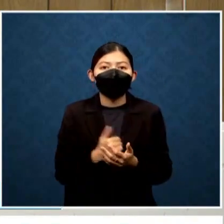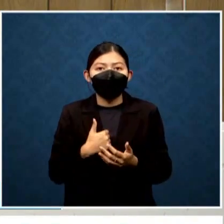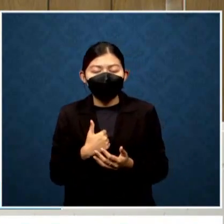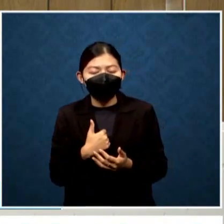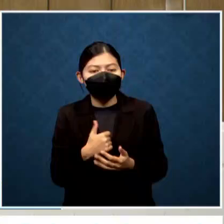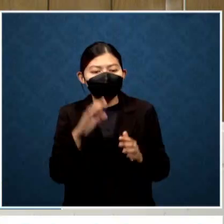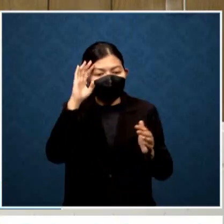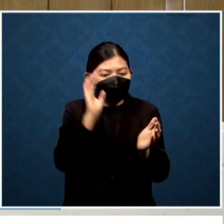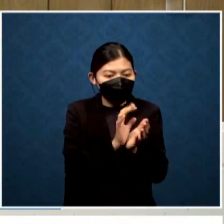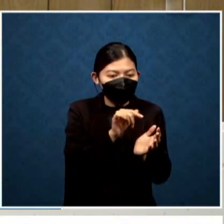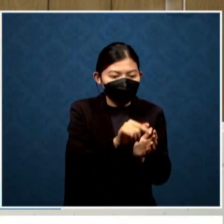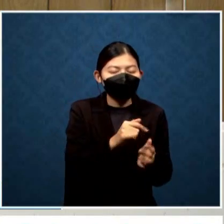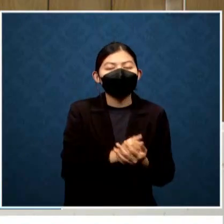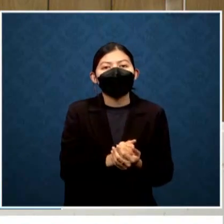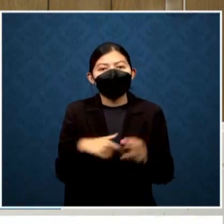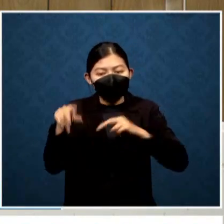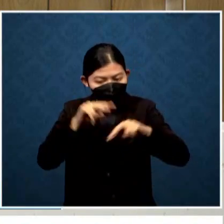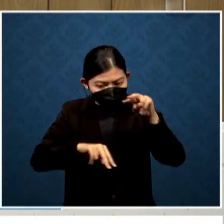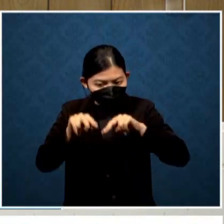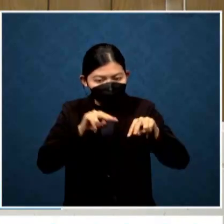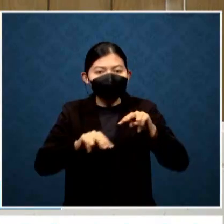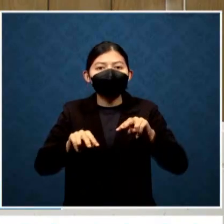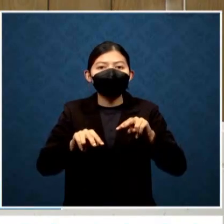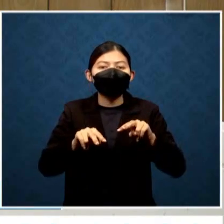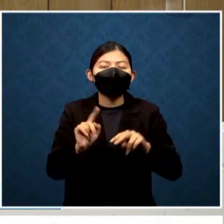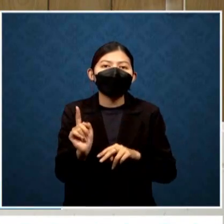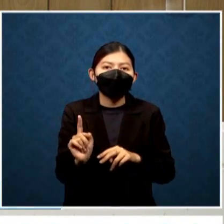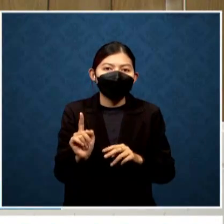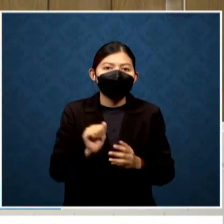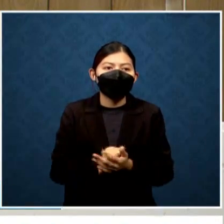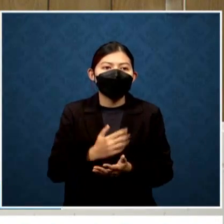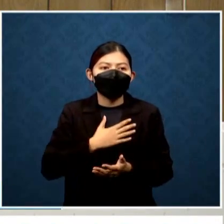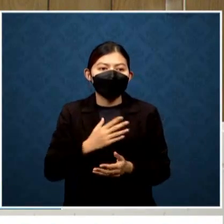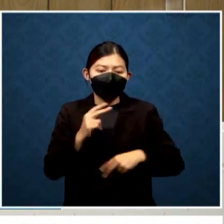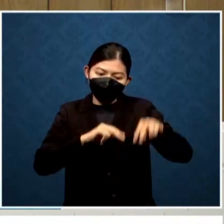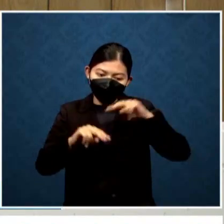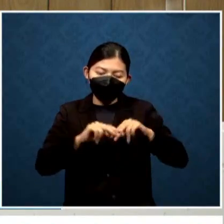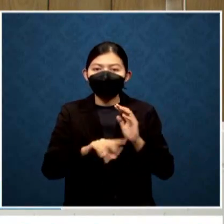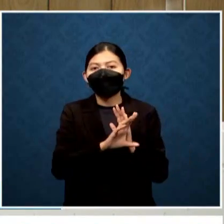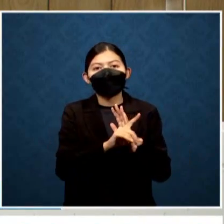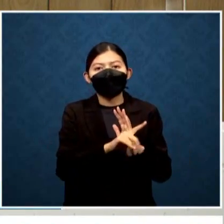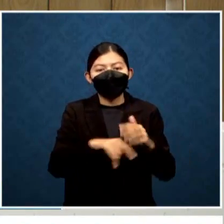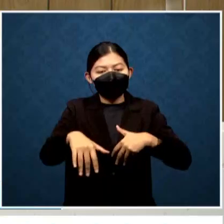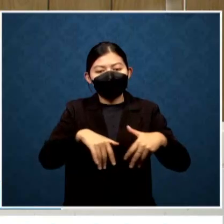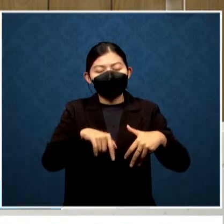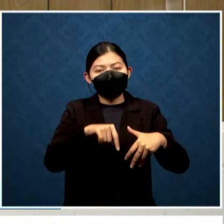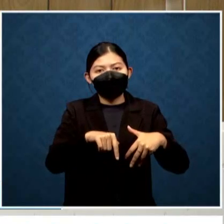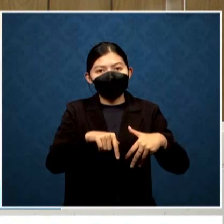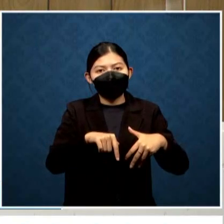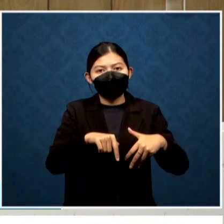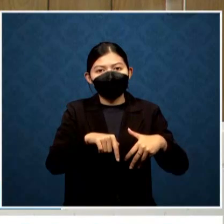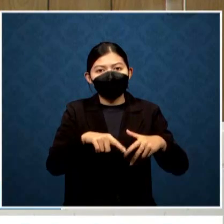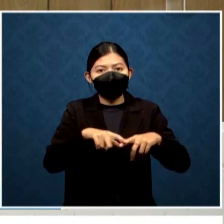าจเขาทำตามหน้าที่กับผมเองก็ไม่ได้กำกับท้องถิ่นนี้โดยตรงนะผ